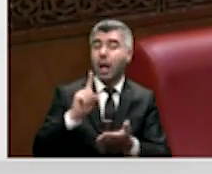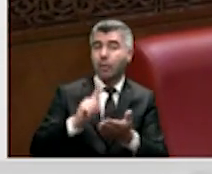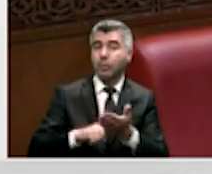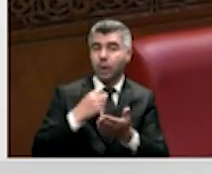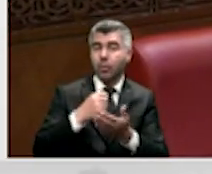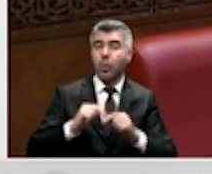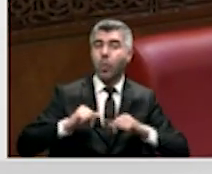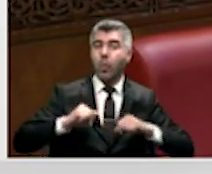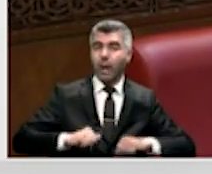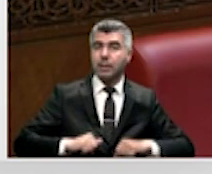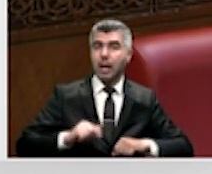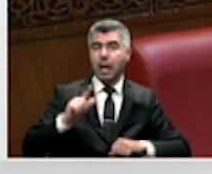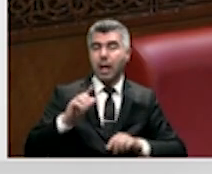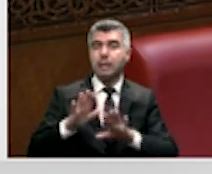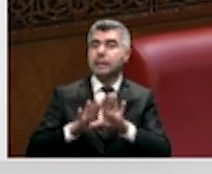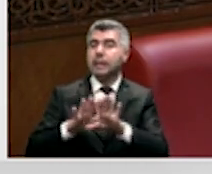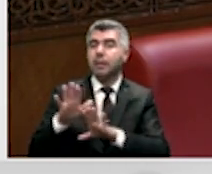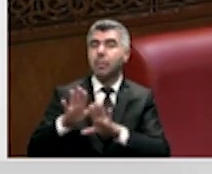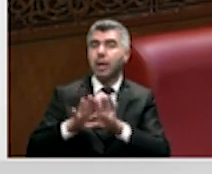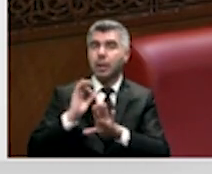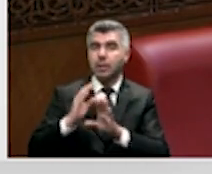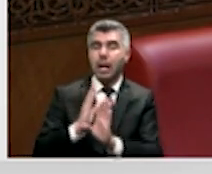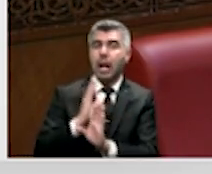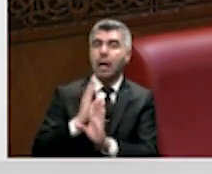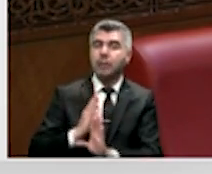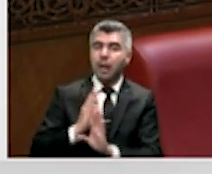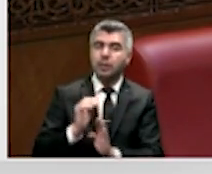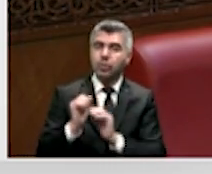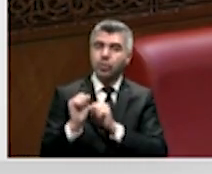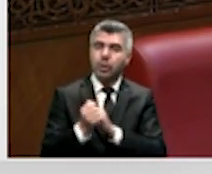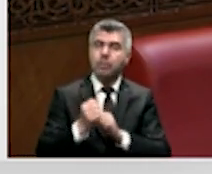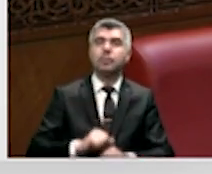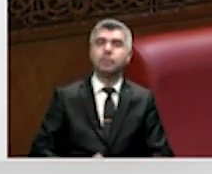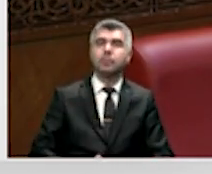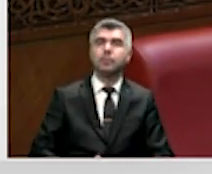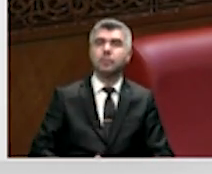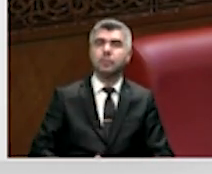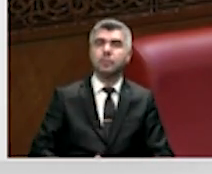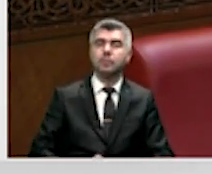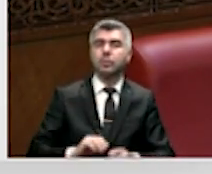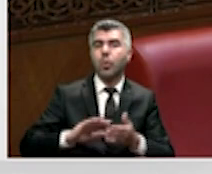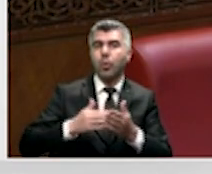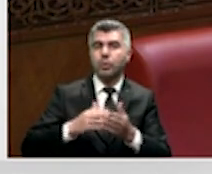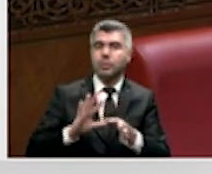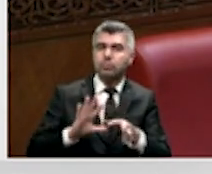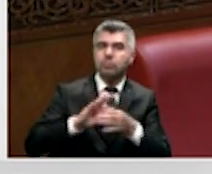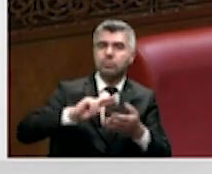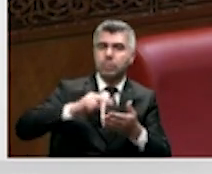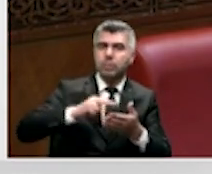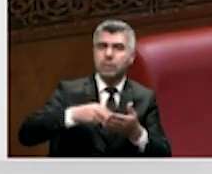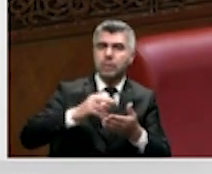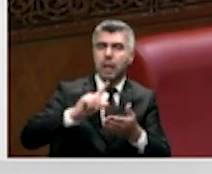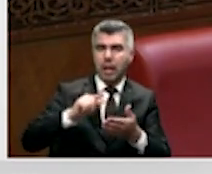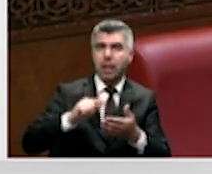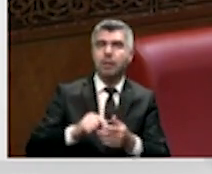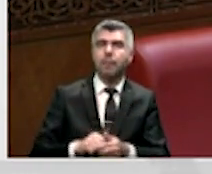الوزاره تتلجا لهذا التدبير المفوض في مجال الحراسه ولا النظافه وذلك بابرام واحد العدد ديال الصفقات